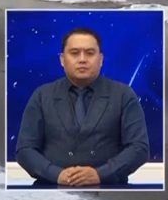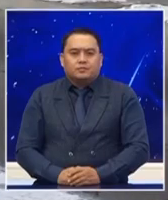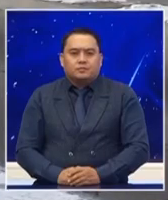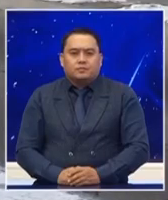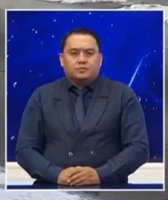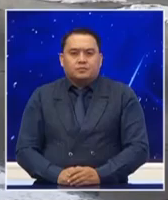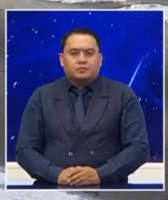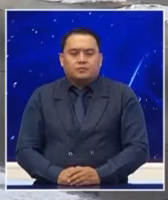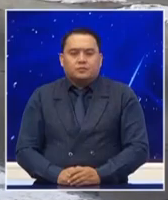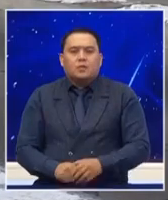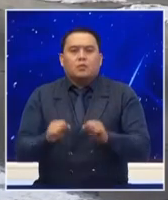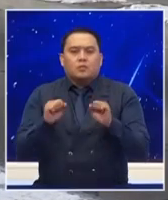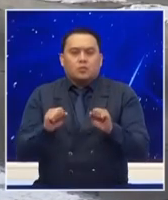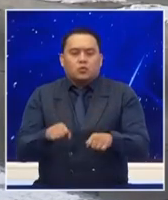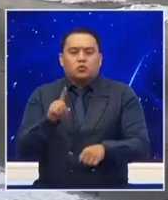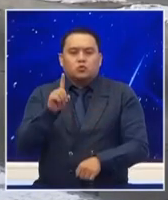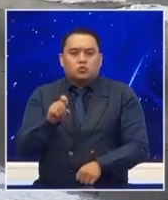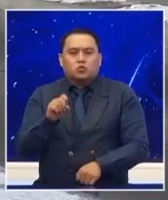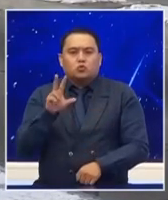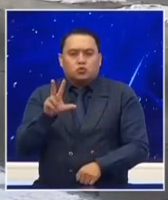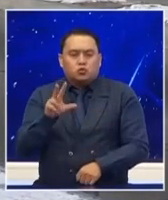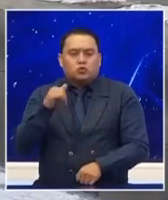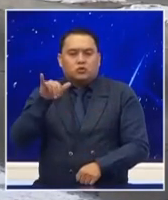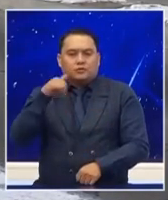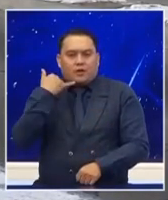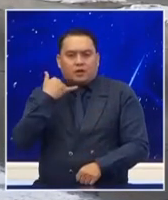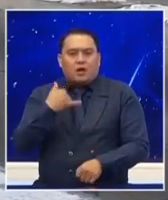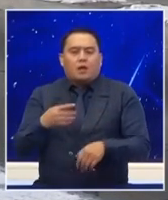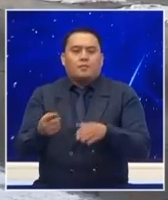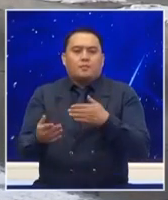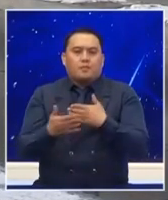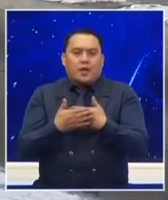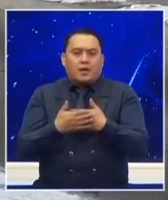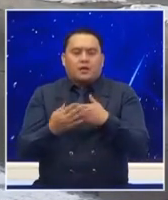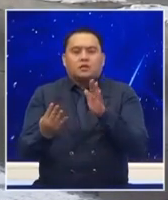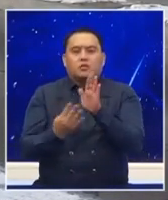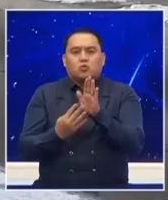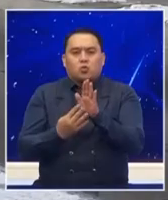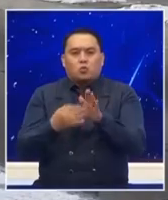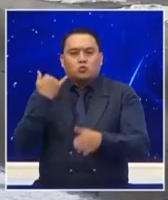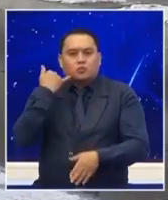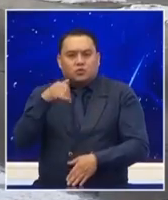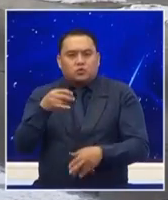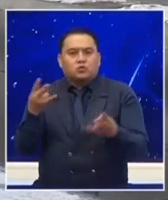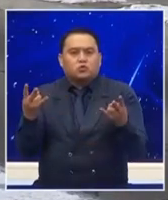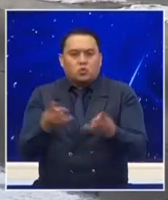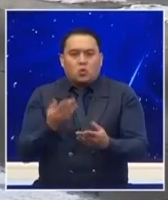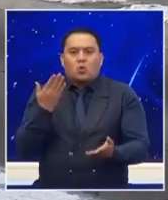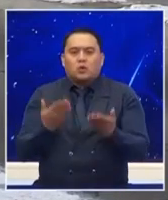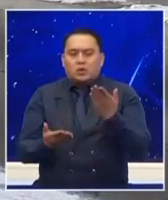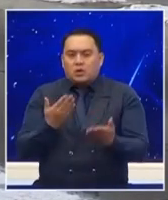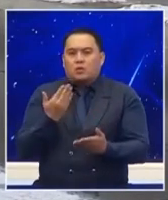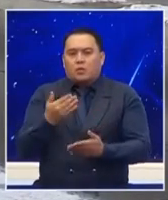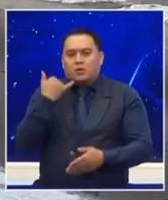через 112. 103 нөмірі алдына 9-ды теріп хабарласуға жет. Сонда бізге қоңырау түсет. Егер ондай жағдайда